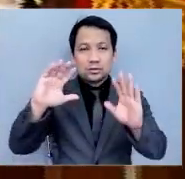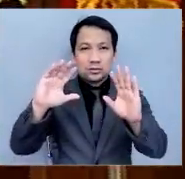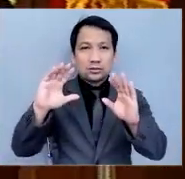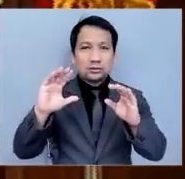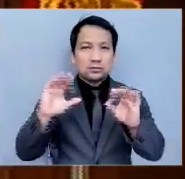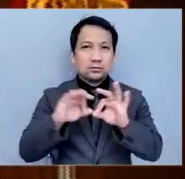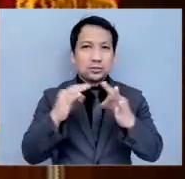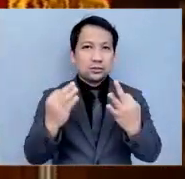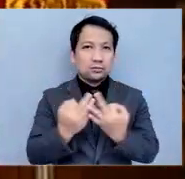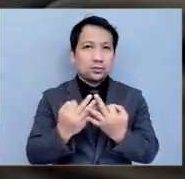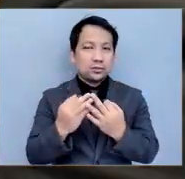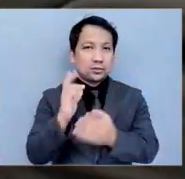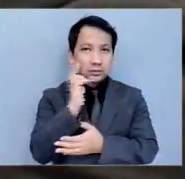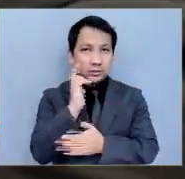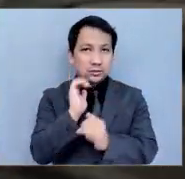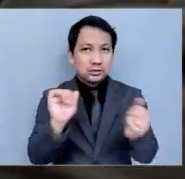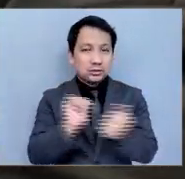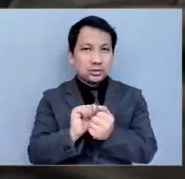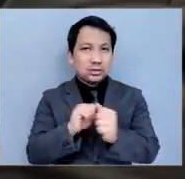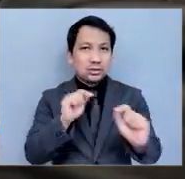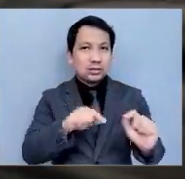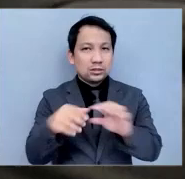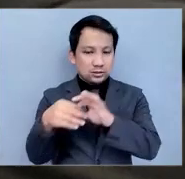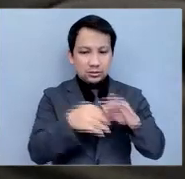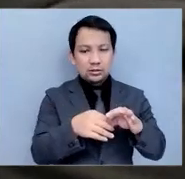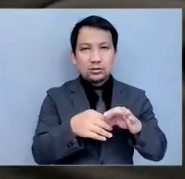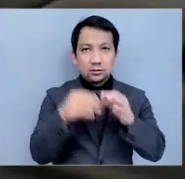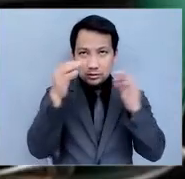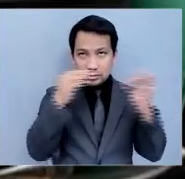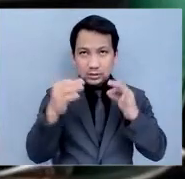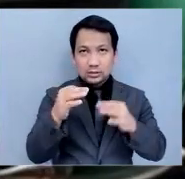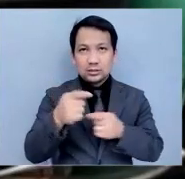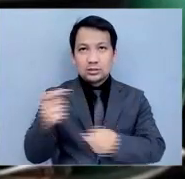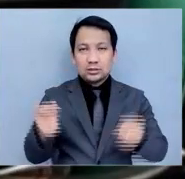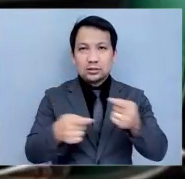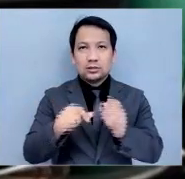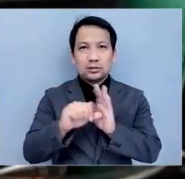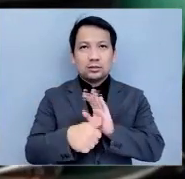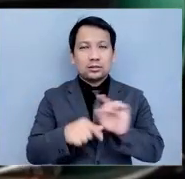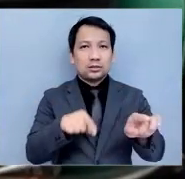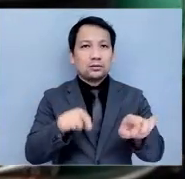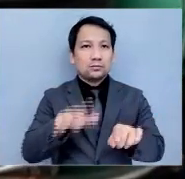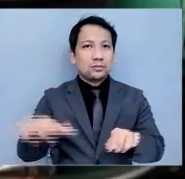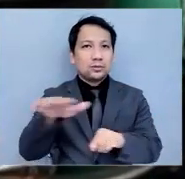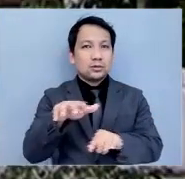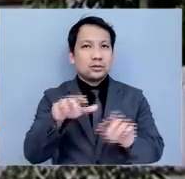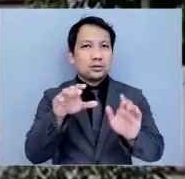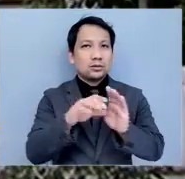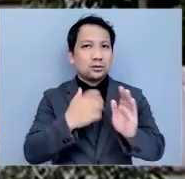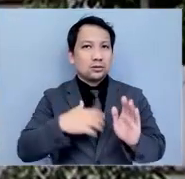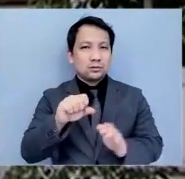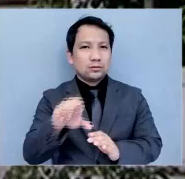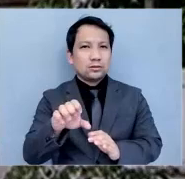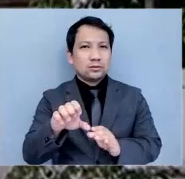at iba pang malalapit sa dating Pangulo na sangkot daw sa illegal drug trade. Mariin niyang itinanggi ng mga inakusahan. Agad